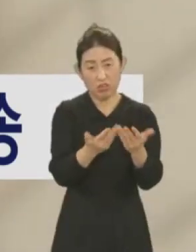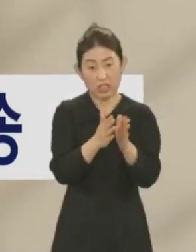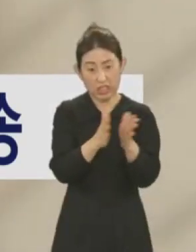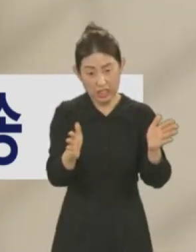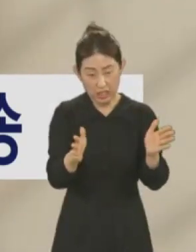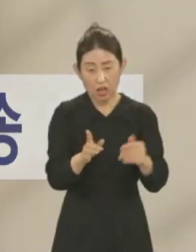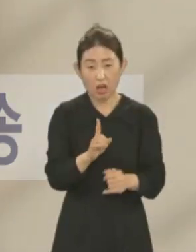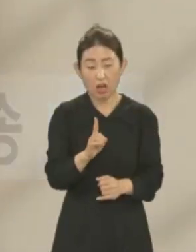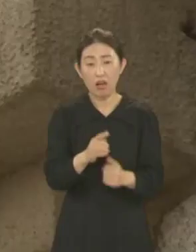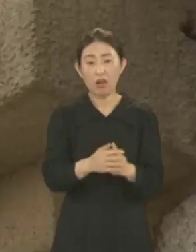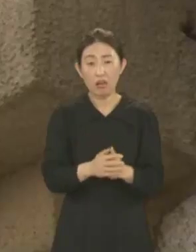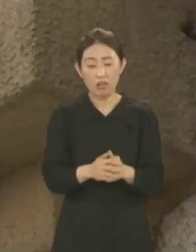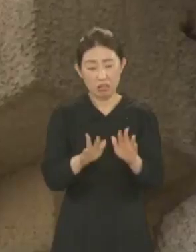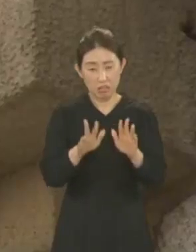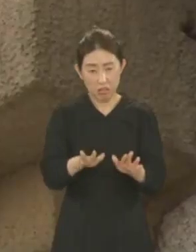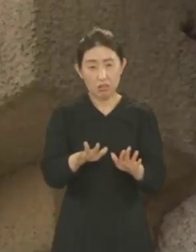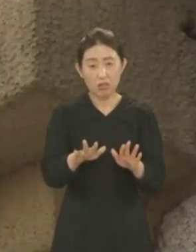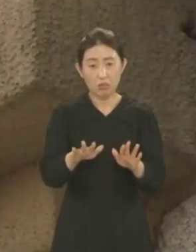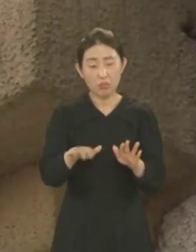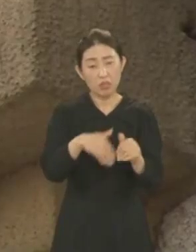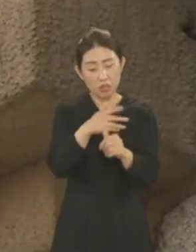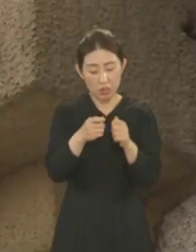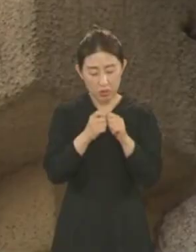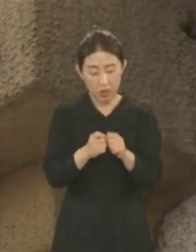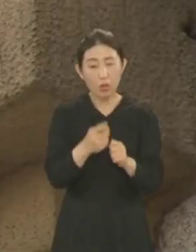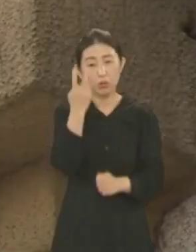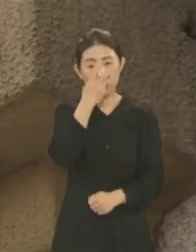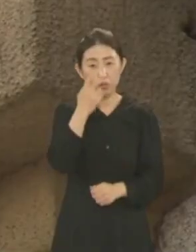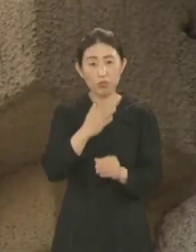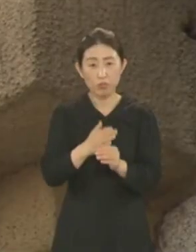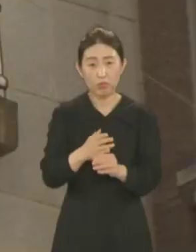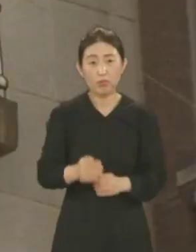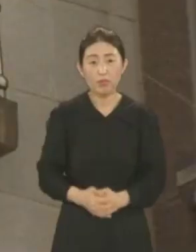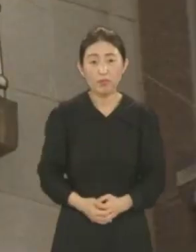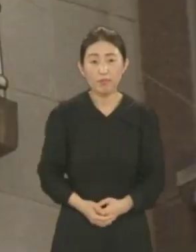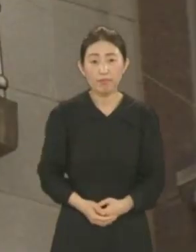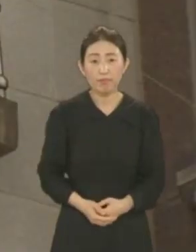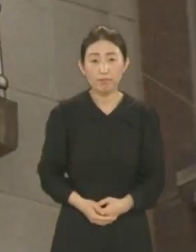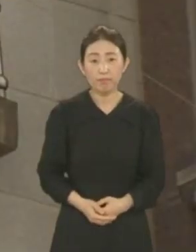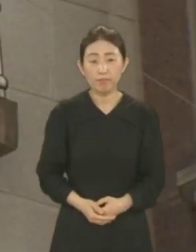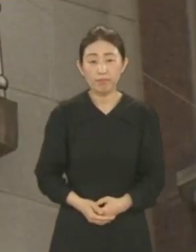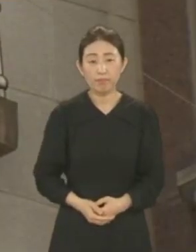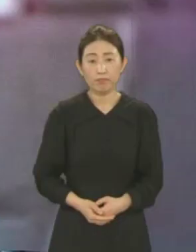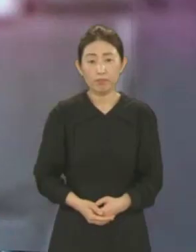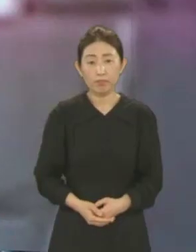최초 신고자의 진술을 토대로 정확한 화재 원인을 조사하고 있습니다